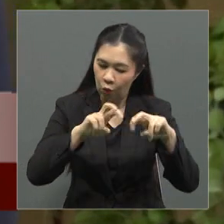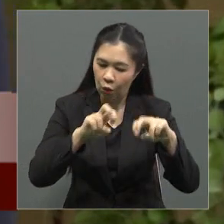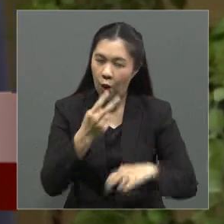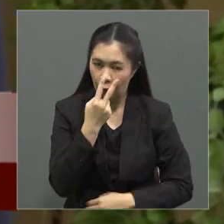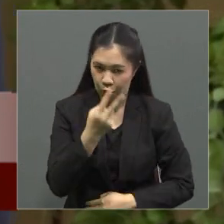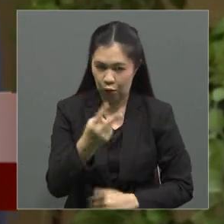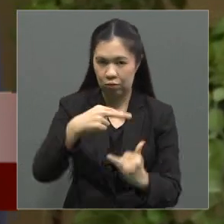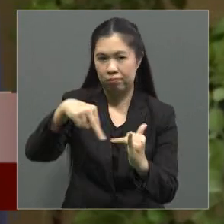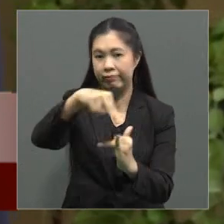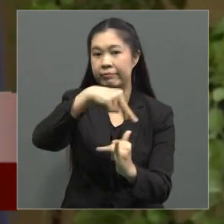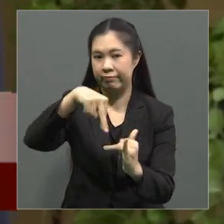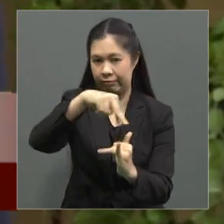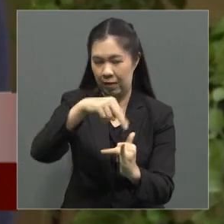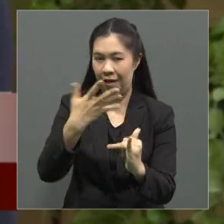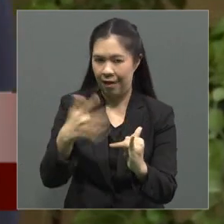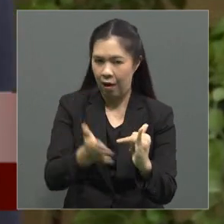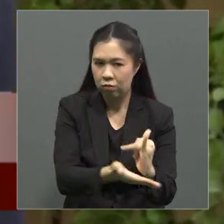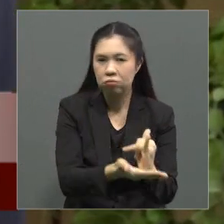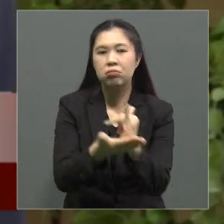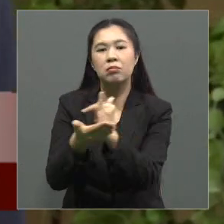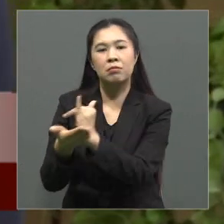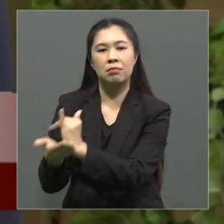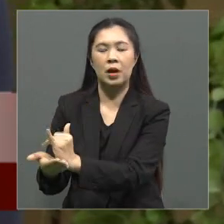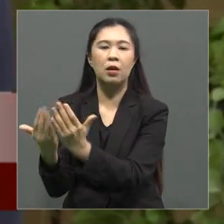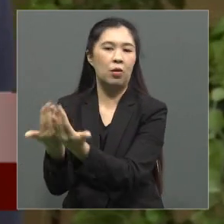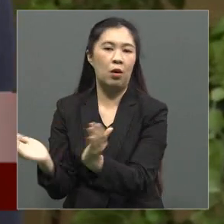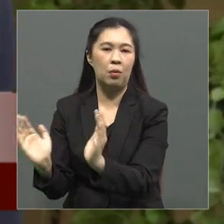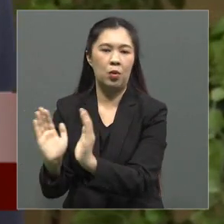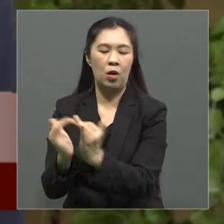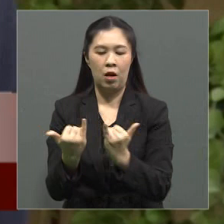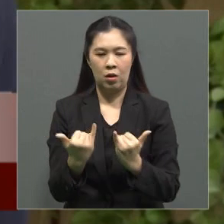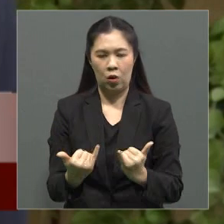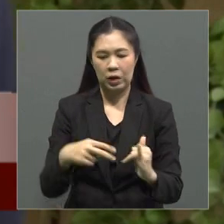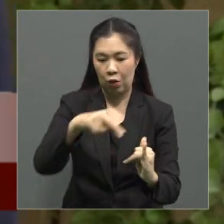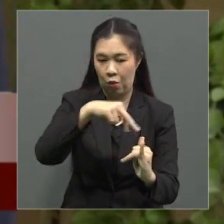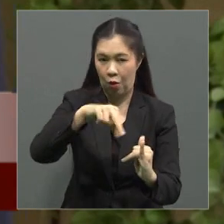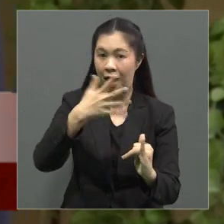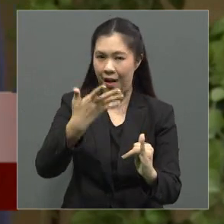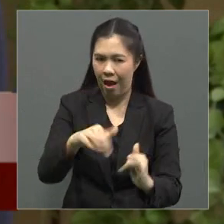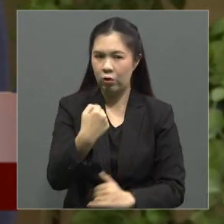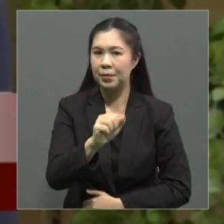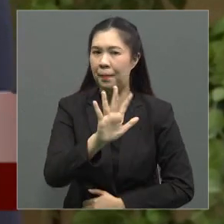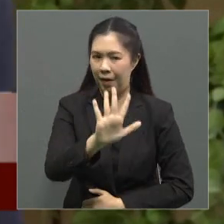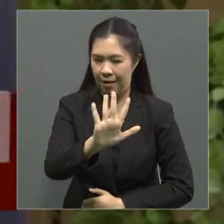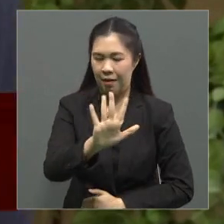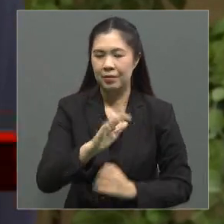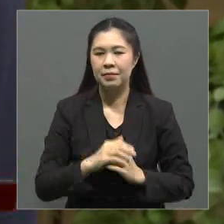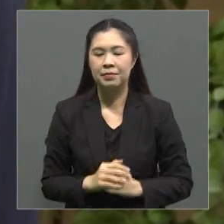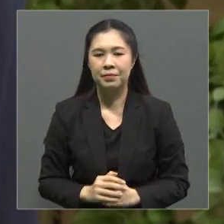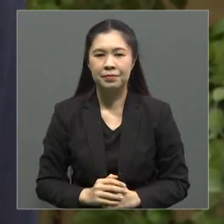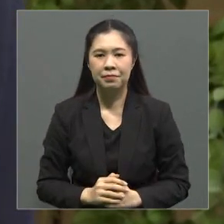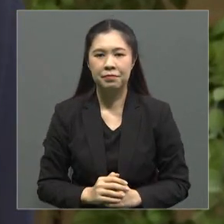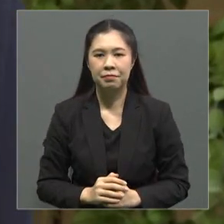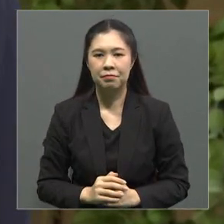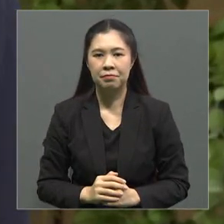คืนเอ่อศพให้กับญาติพี่น้องนะครับปัจจุบันนี้เข้าใจว่าพิสูจน์ได้ประมาณ 15รายนะครับเราก็ทยอยคืนไปเรื่องเรื่องระยะ